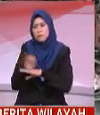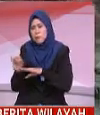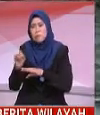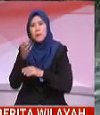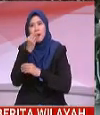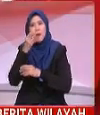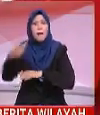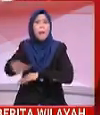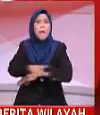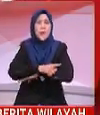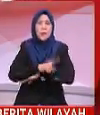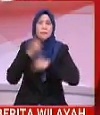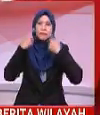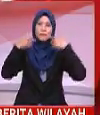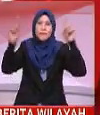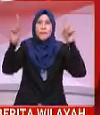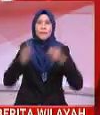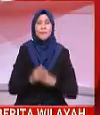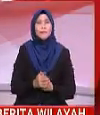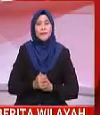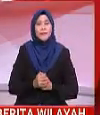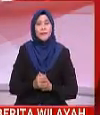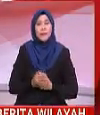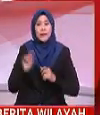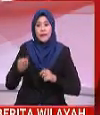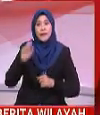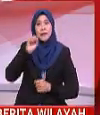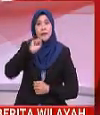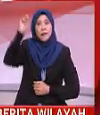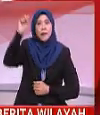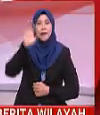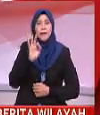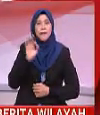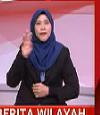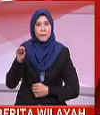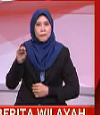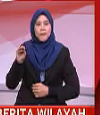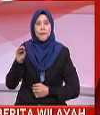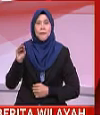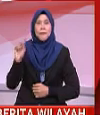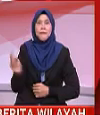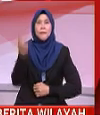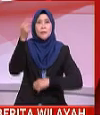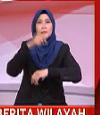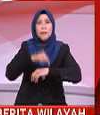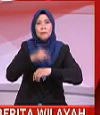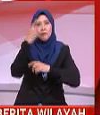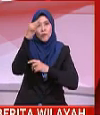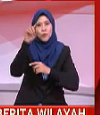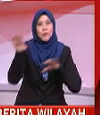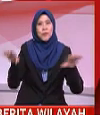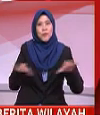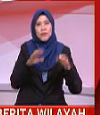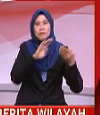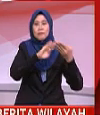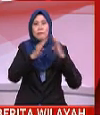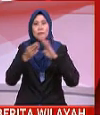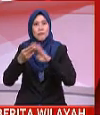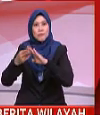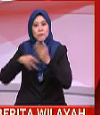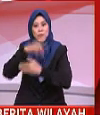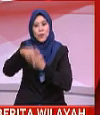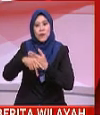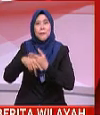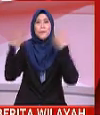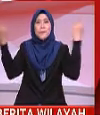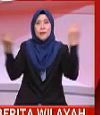makanan laut. Sabah FM buat julung kalinya menganjurkan program Cakna Community Sabah FM prihatin sempena